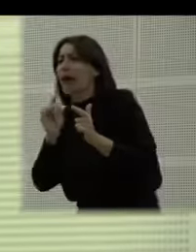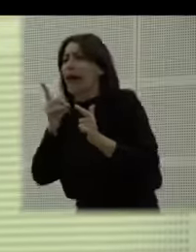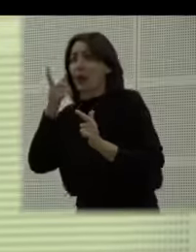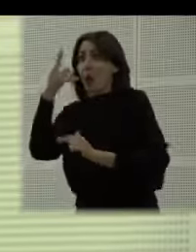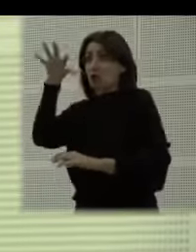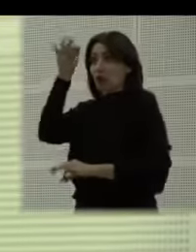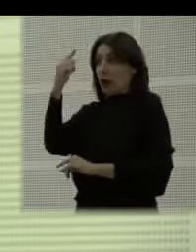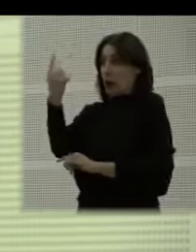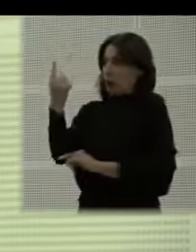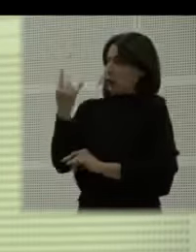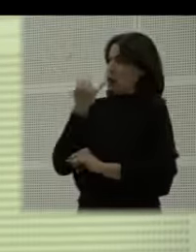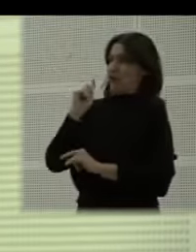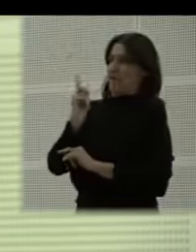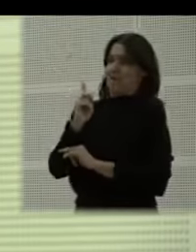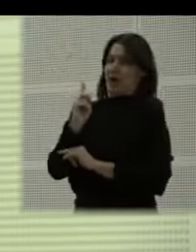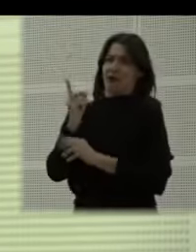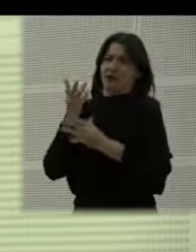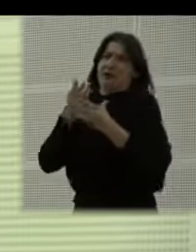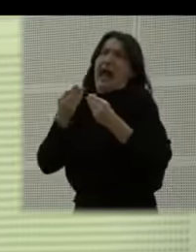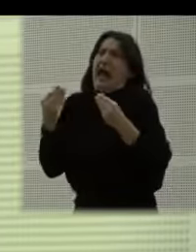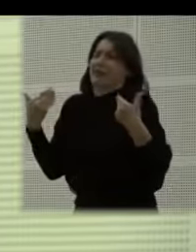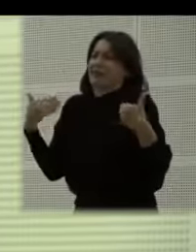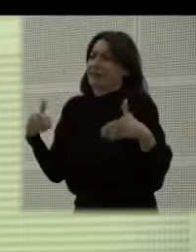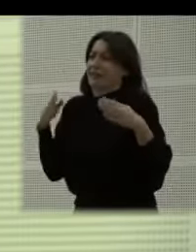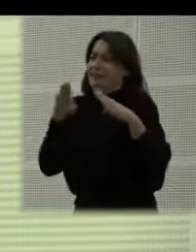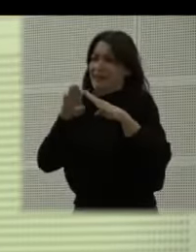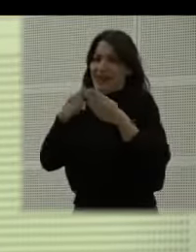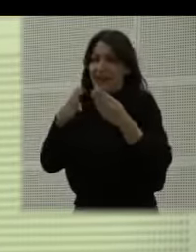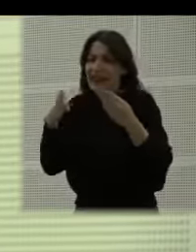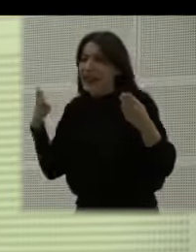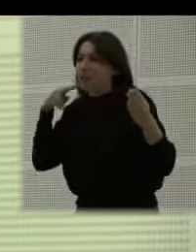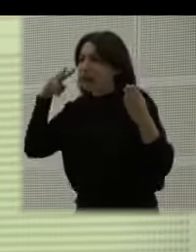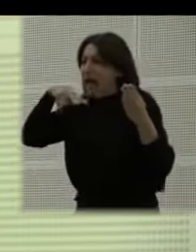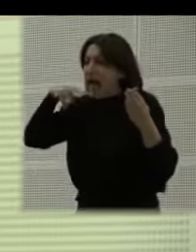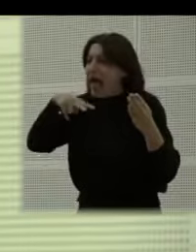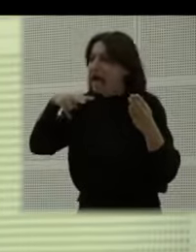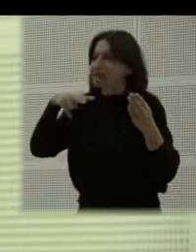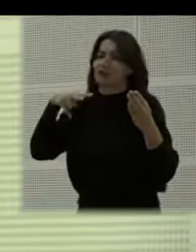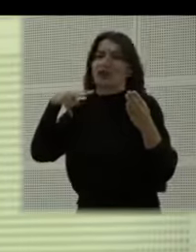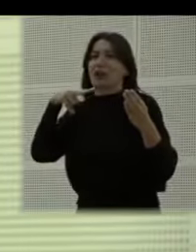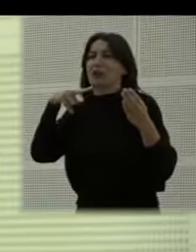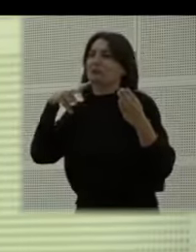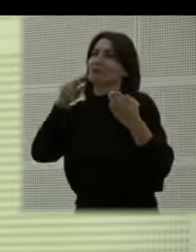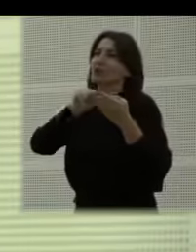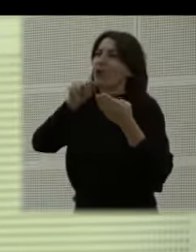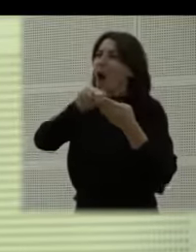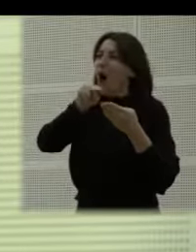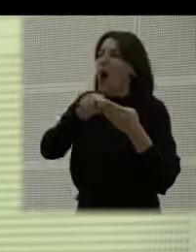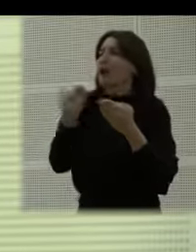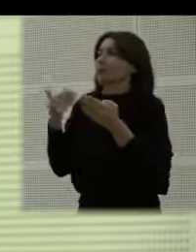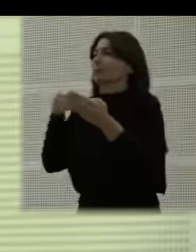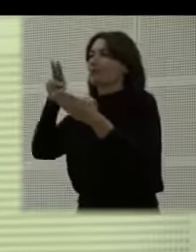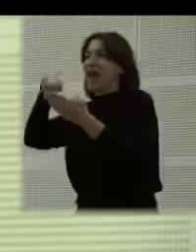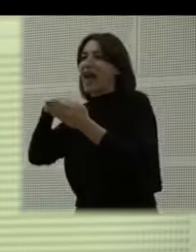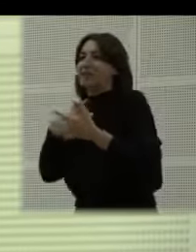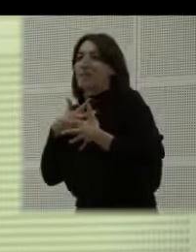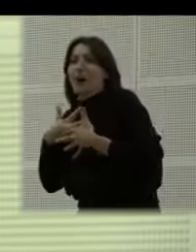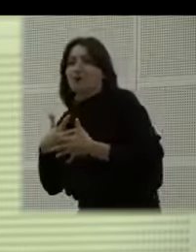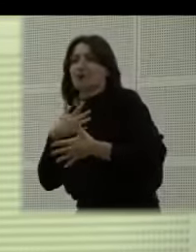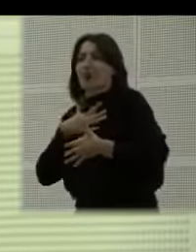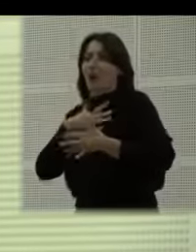e ce ne sono stati tanti, perché poi dopo uno i libri li legge un po' per la scuola, un po' per anche passioni